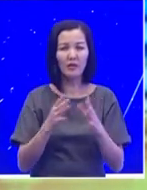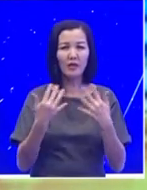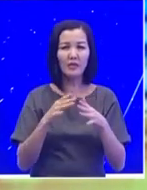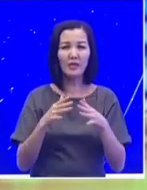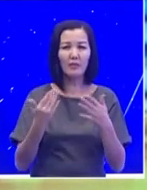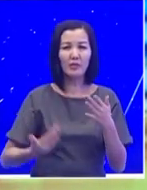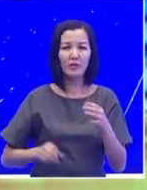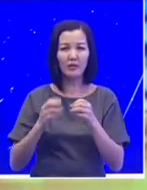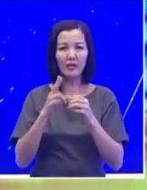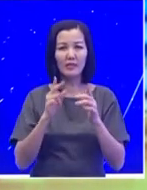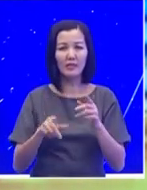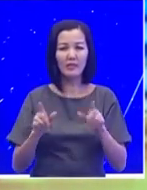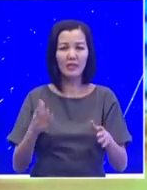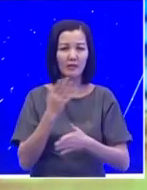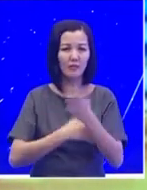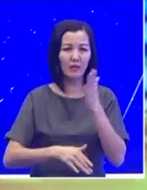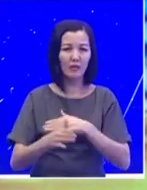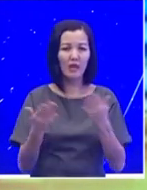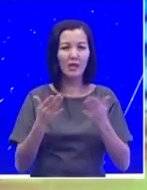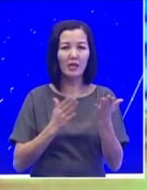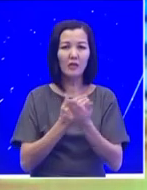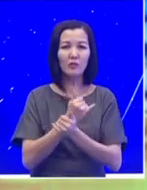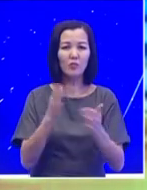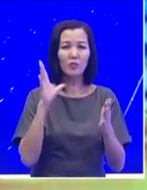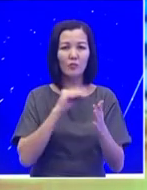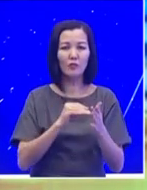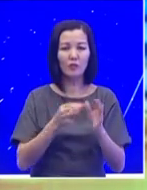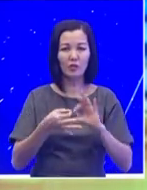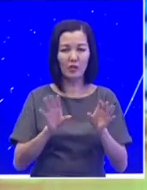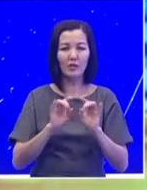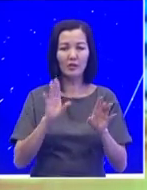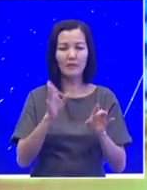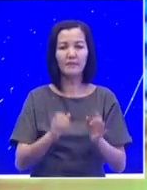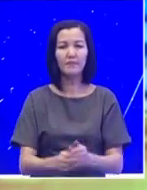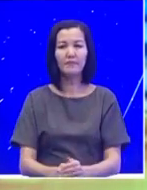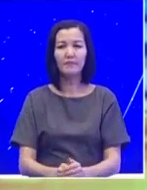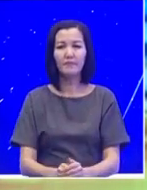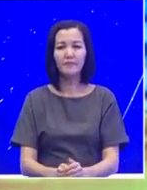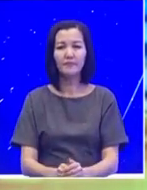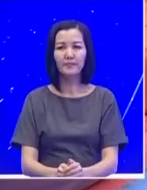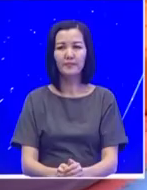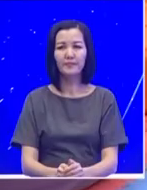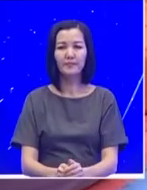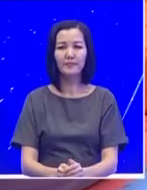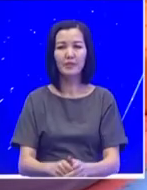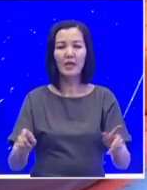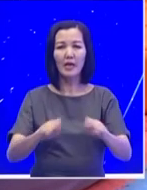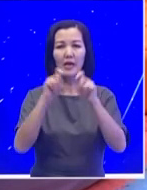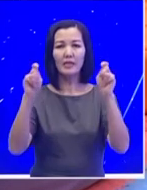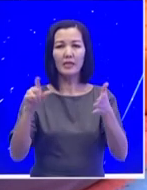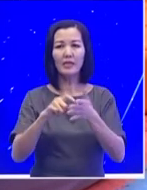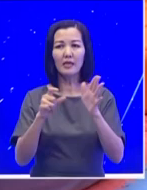проживает 12 детей с особыми потребностями. Какие услуги они смогут получать, расскажет Ануар Мангельдинов. Открытие